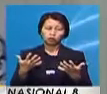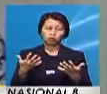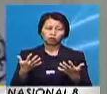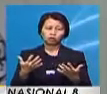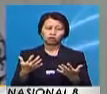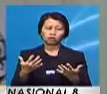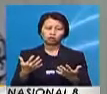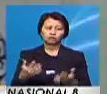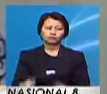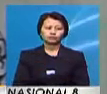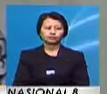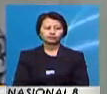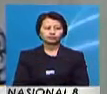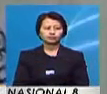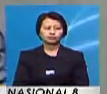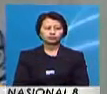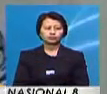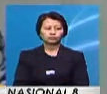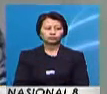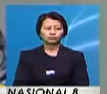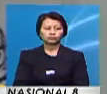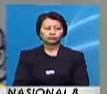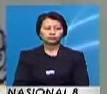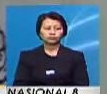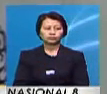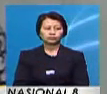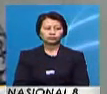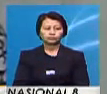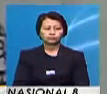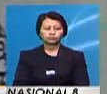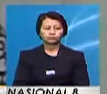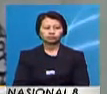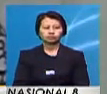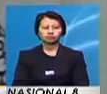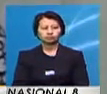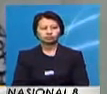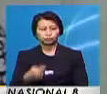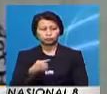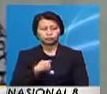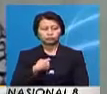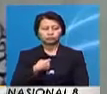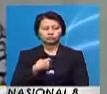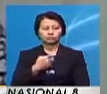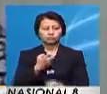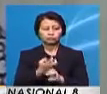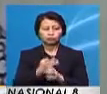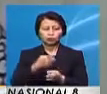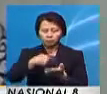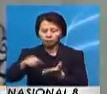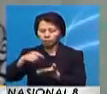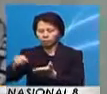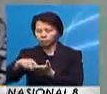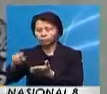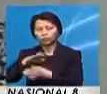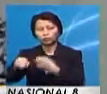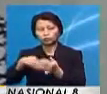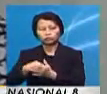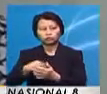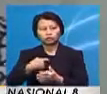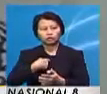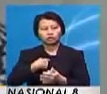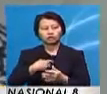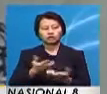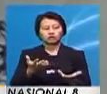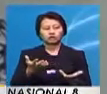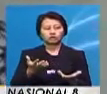mampu. Agak kebetul biar anak saya pulang-pulang. Saya tak mampu nak bayar semua tu. Saya bagi sini